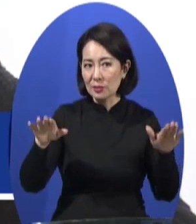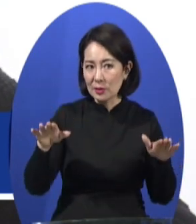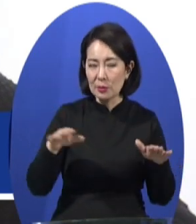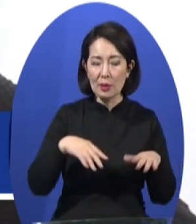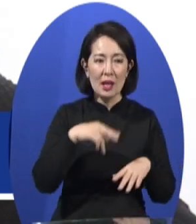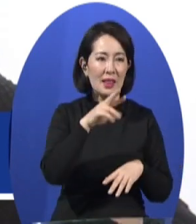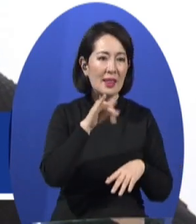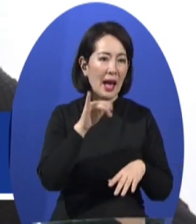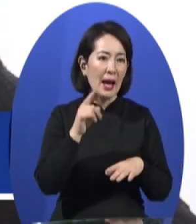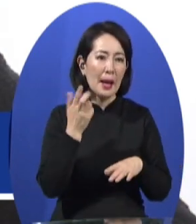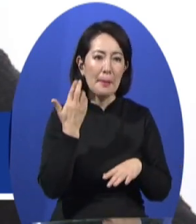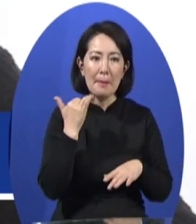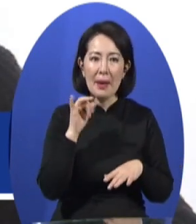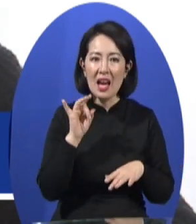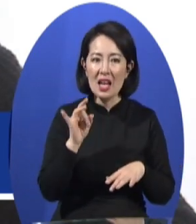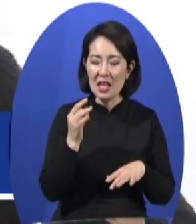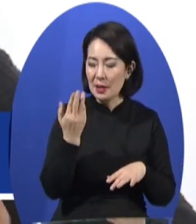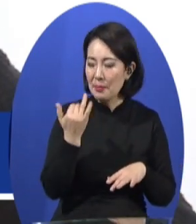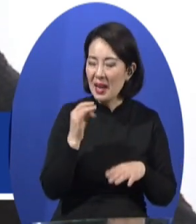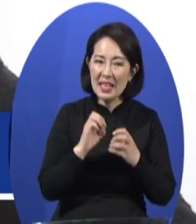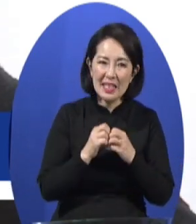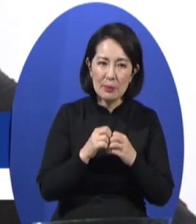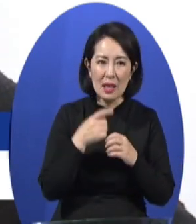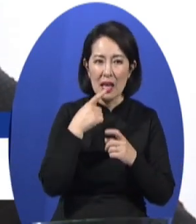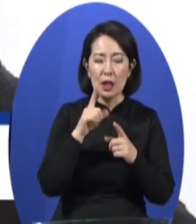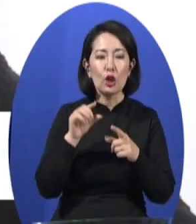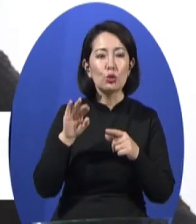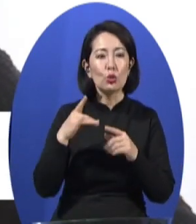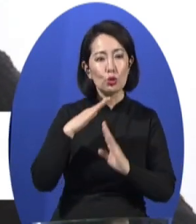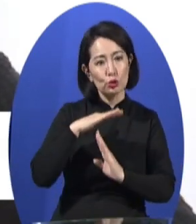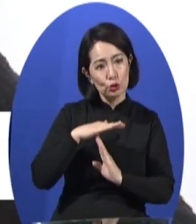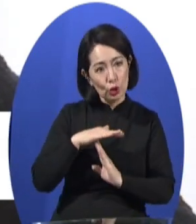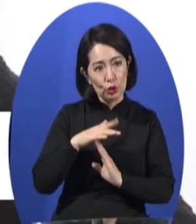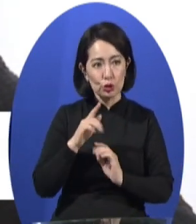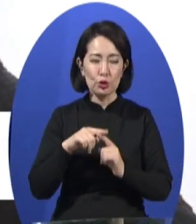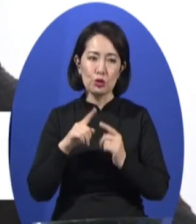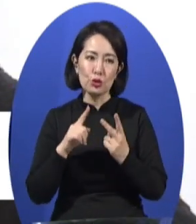Лахрын байшин гэдэг яриа явж ирсэн. Тэгээд тэрнээсээ төр болцсон байна тий.